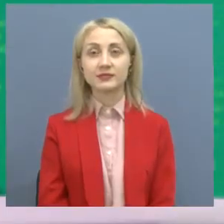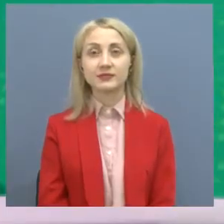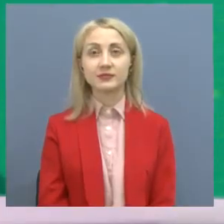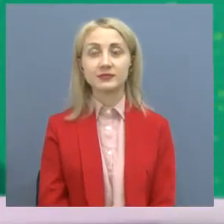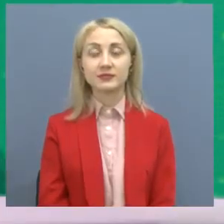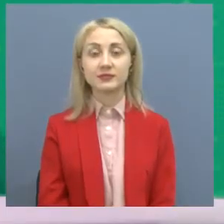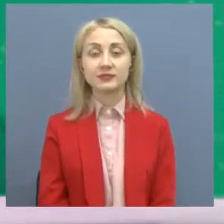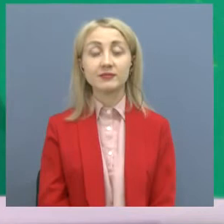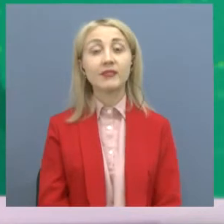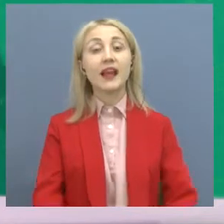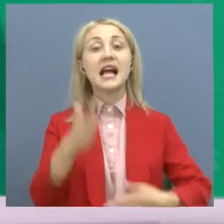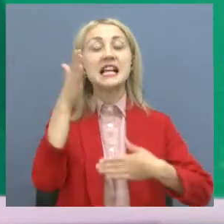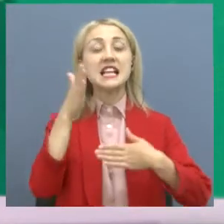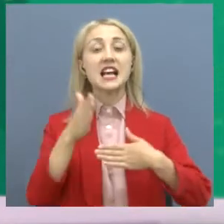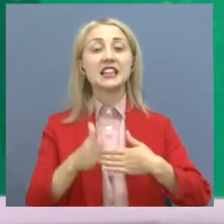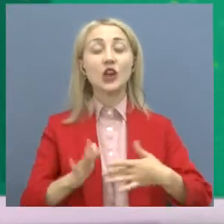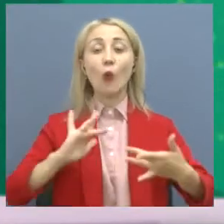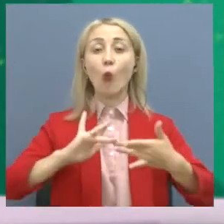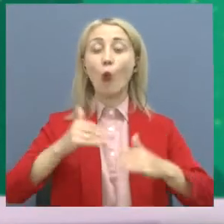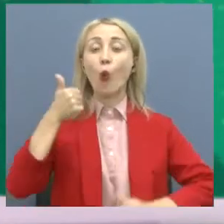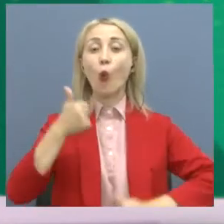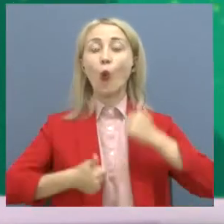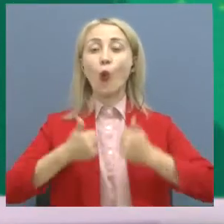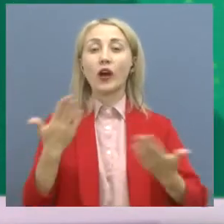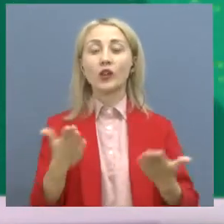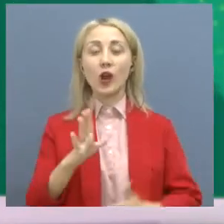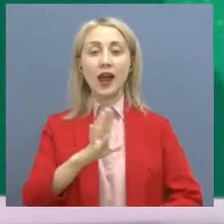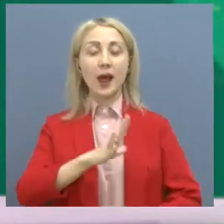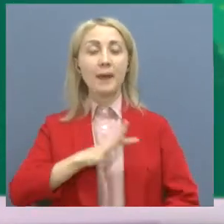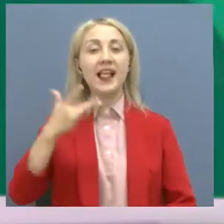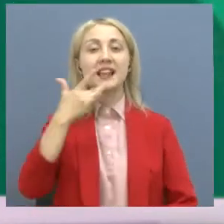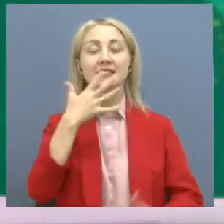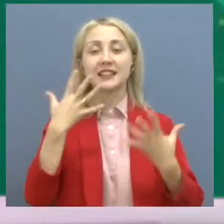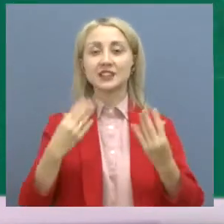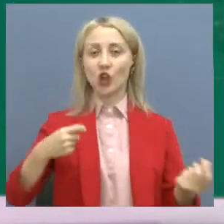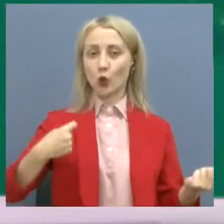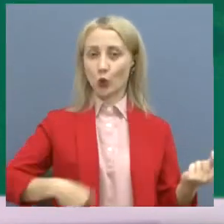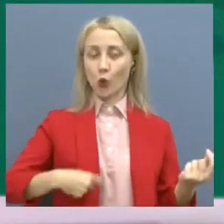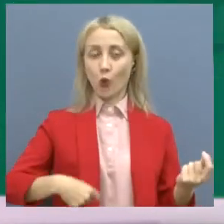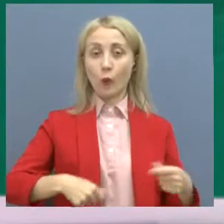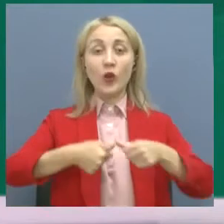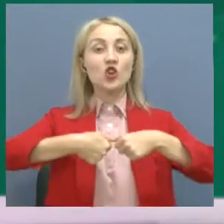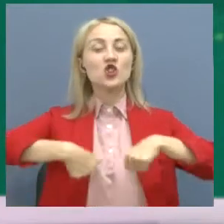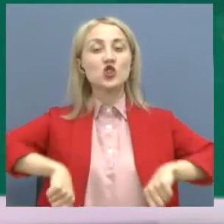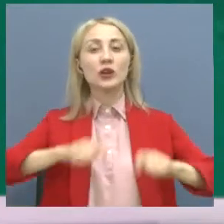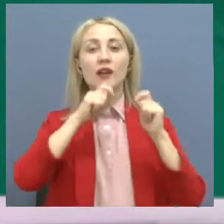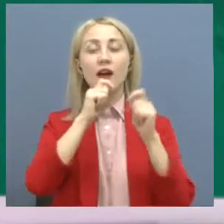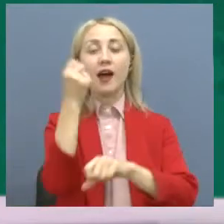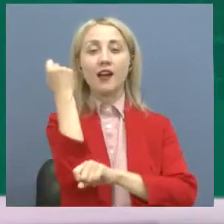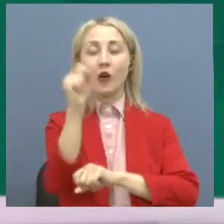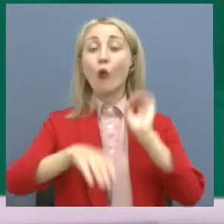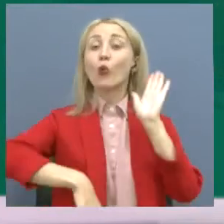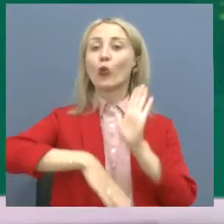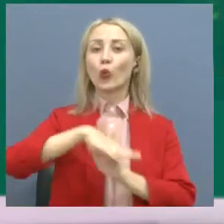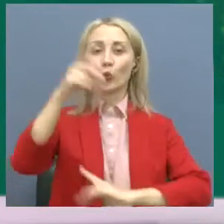Ұлттық домбыра күніне орай ұйымдастырылған онлайн байқау өз мәресіне жетті. Бабы келісі бағы жанғандар жүлделі болып лайықты марапаттарын